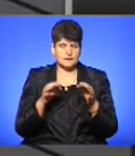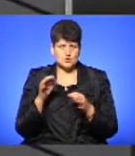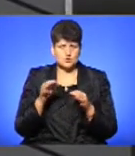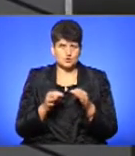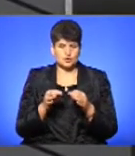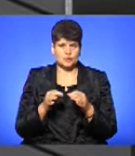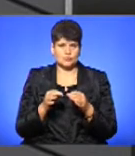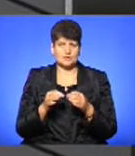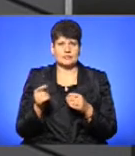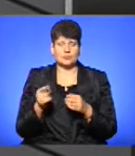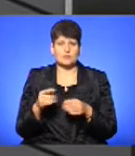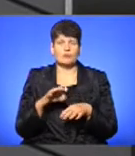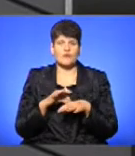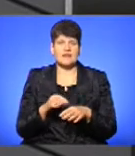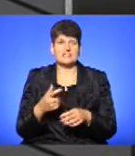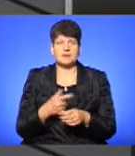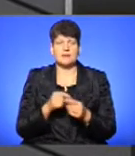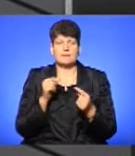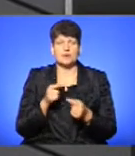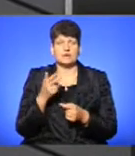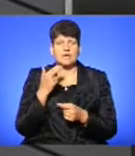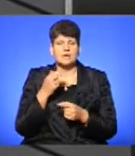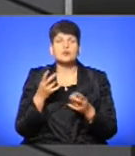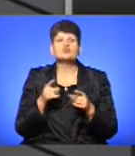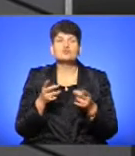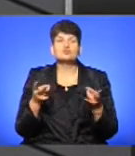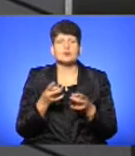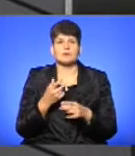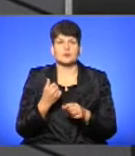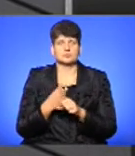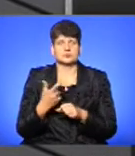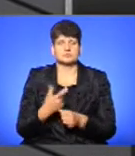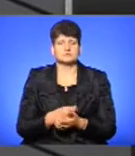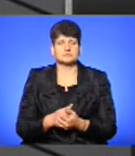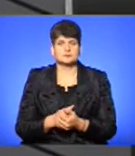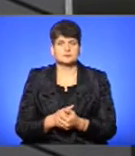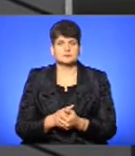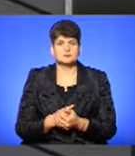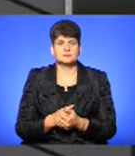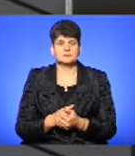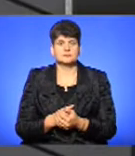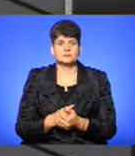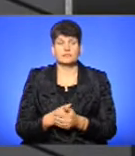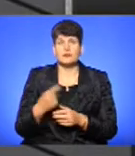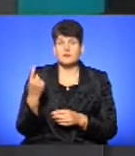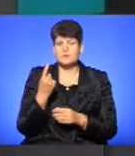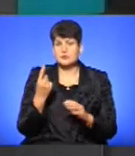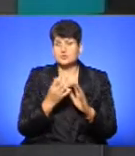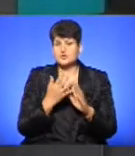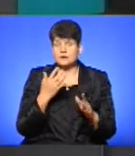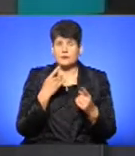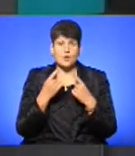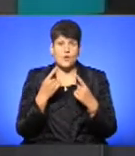провели щеплення проти грипу, але от чому потрібно вакцинуватися? Ну, перш за все, ми говоримо,